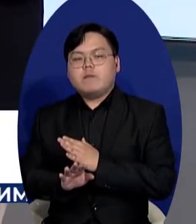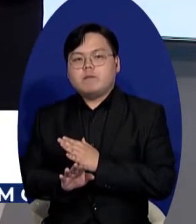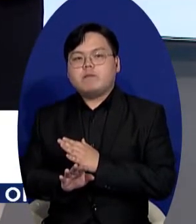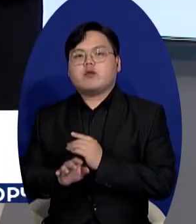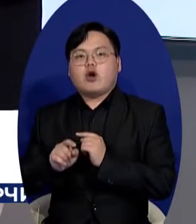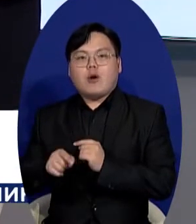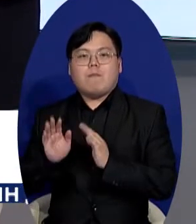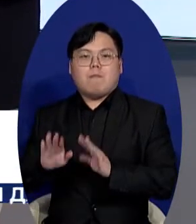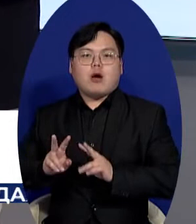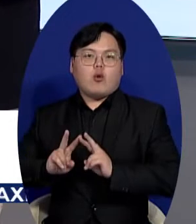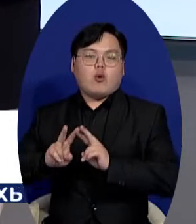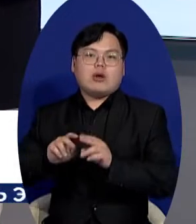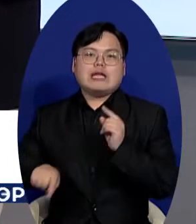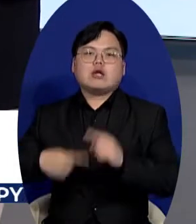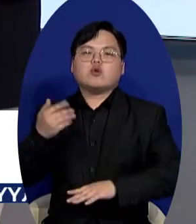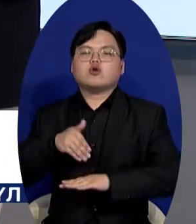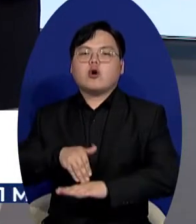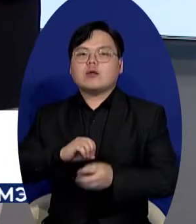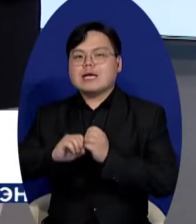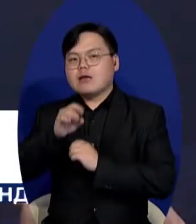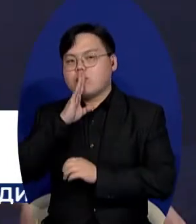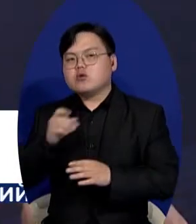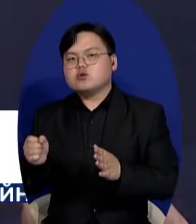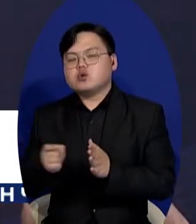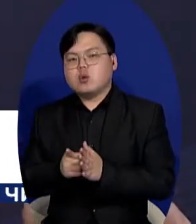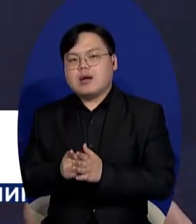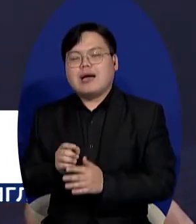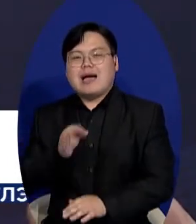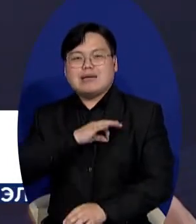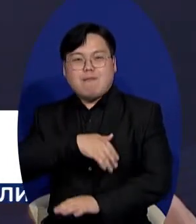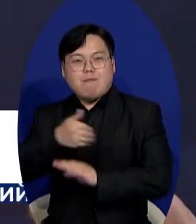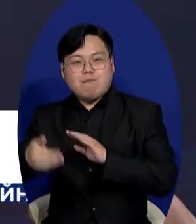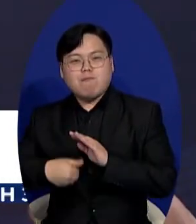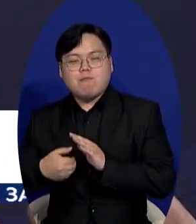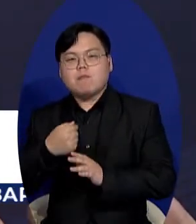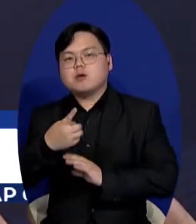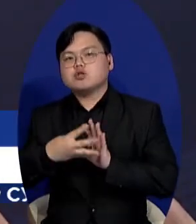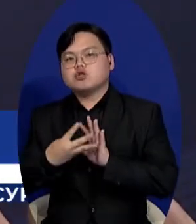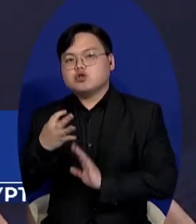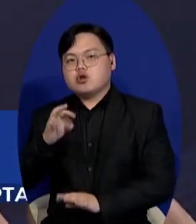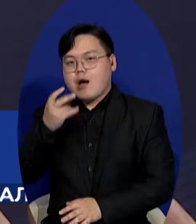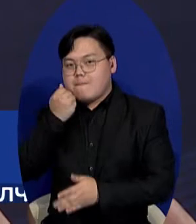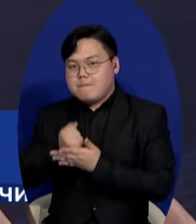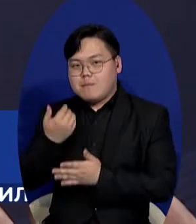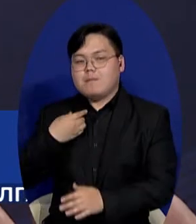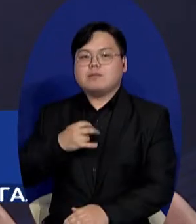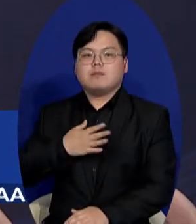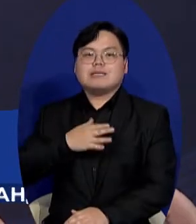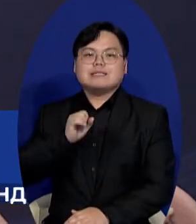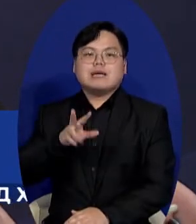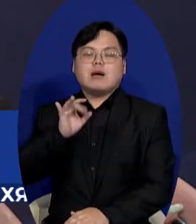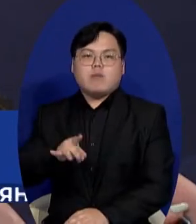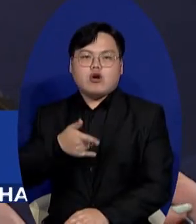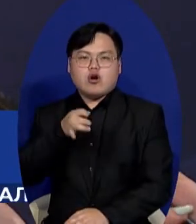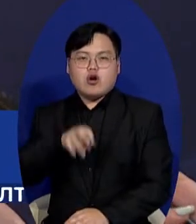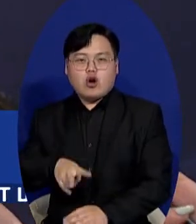илүү тогтвортой хэрэгжүүлэх асуудал чухал байгааг хүндсэн. Шигт малтмлын хууль маань гэхэд 1994 онд батлагдчихсэн тийм манай салбарын одоо гол хууль үндсэн